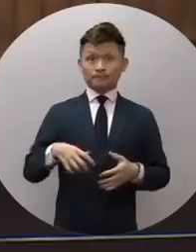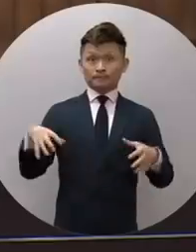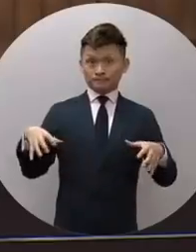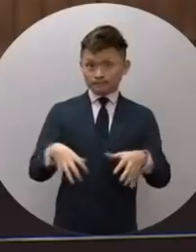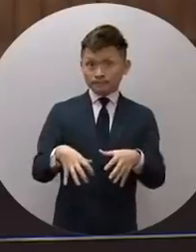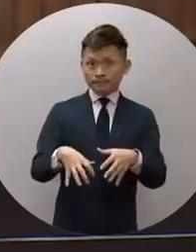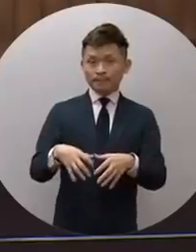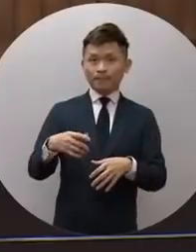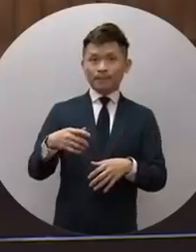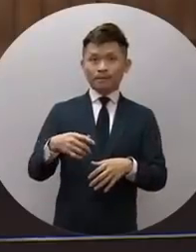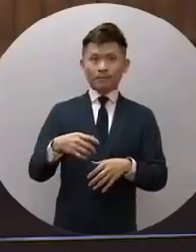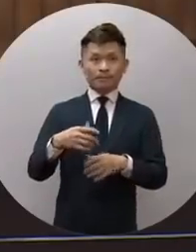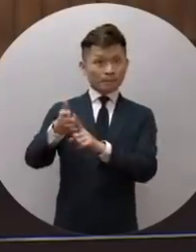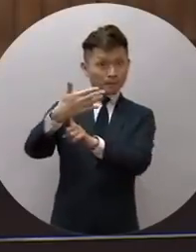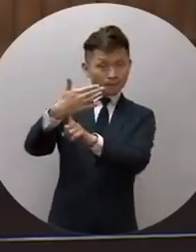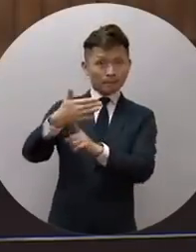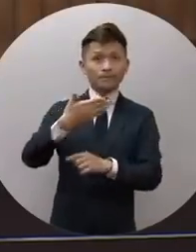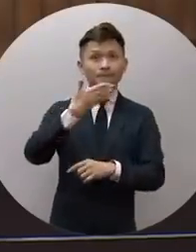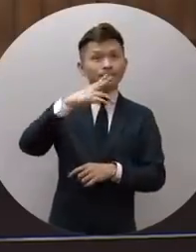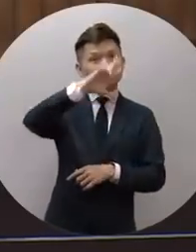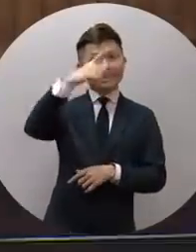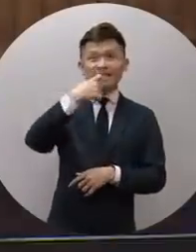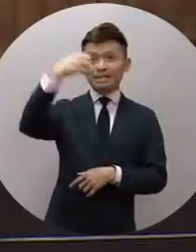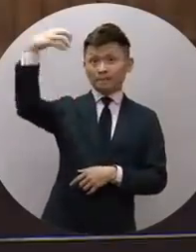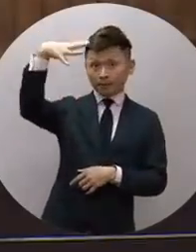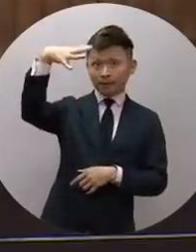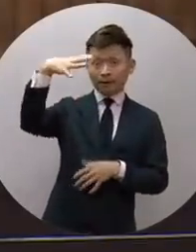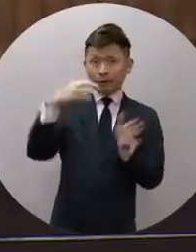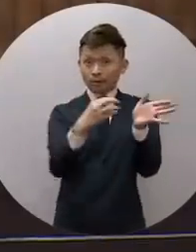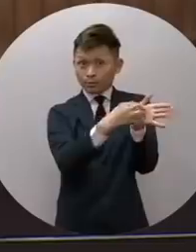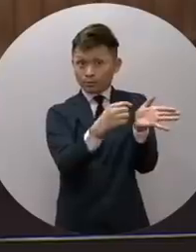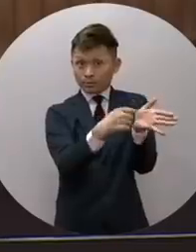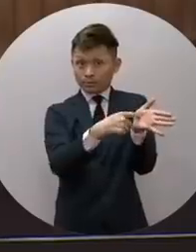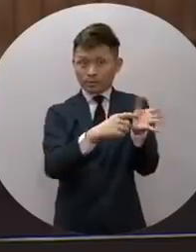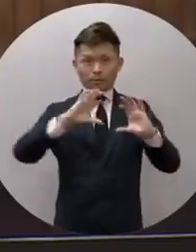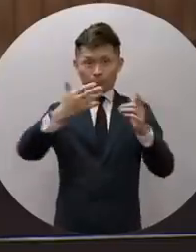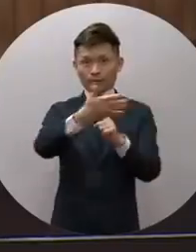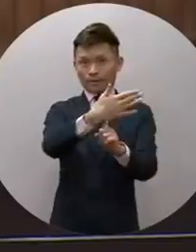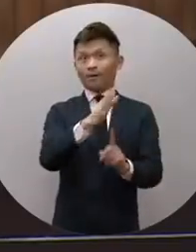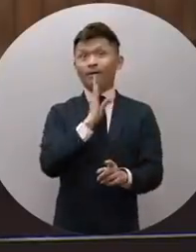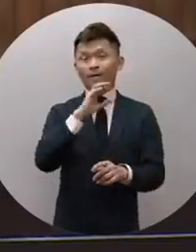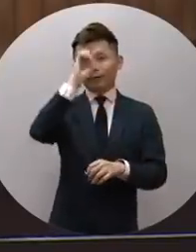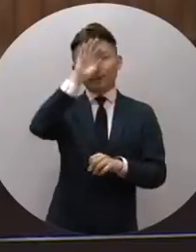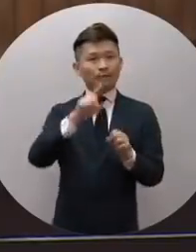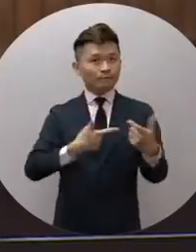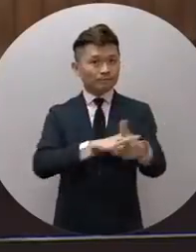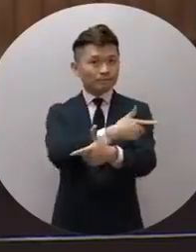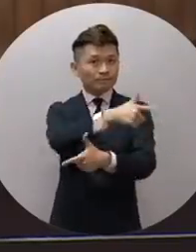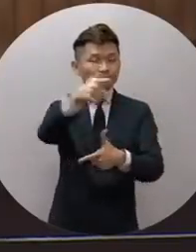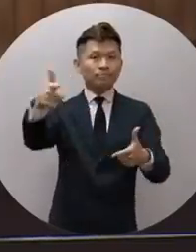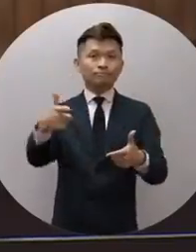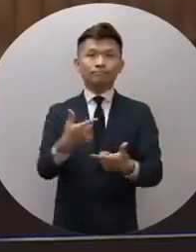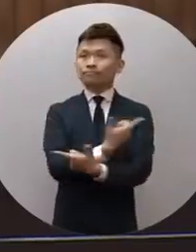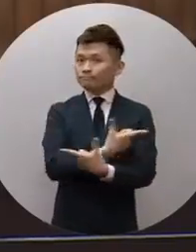角青天白日是宪法中明定的国旗，我们应该不分党派高举